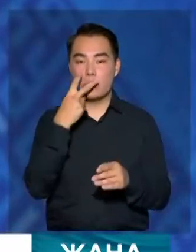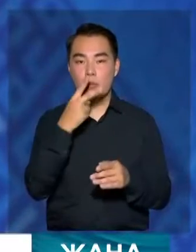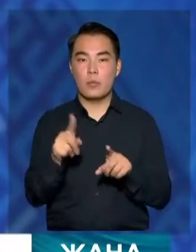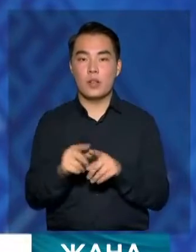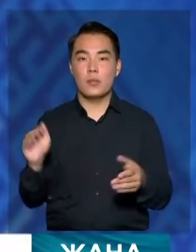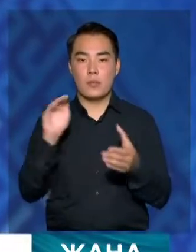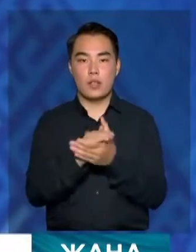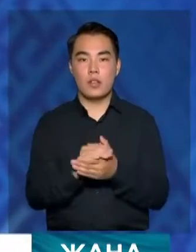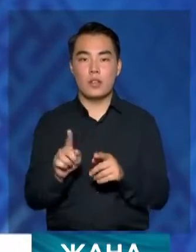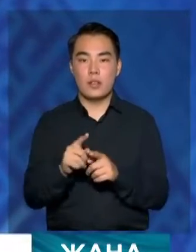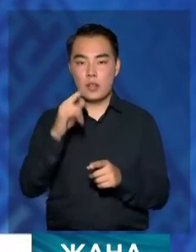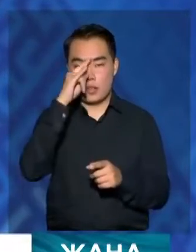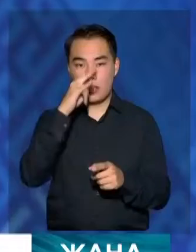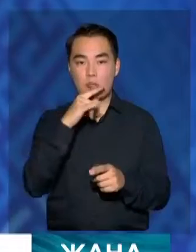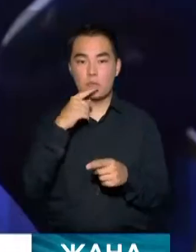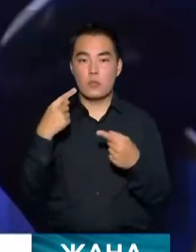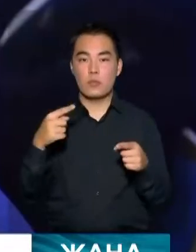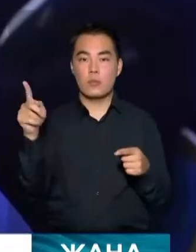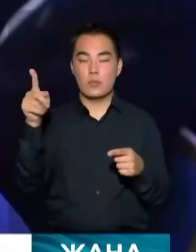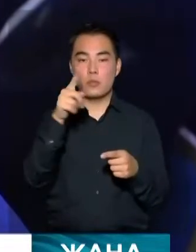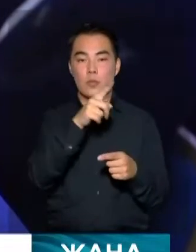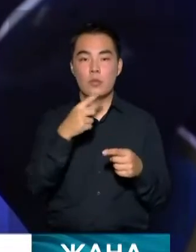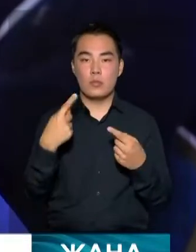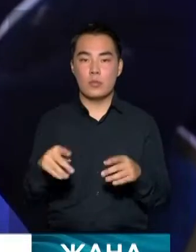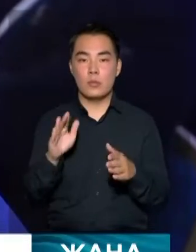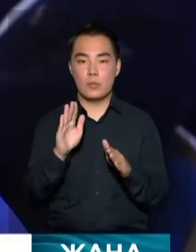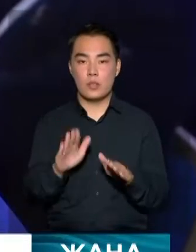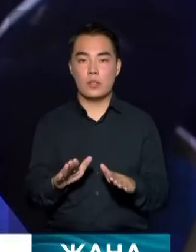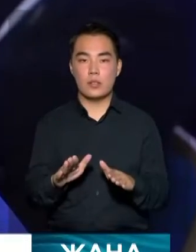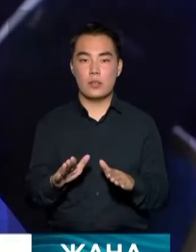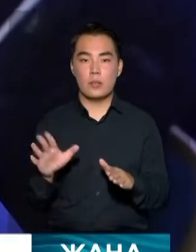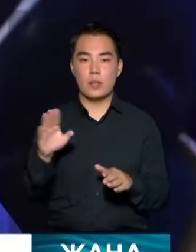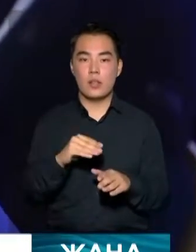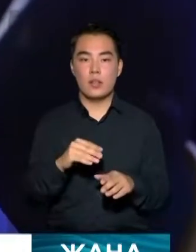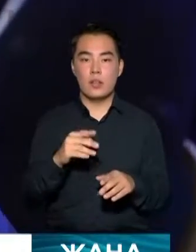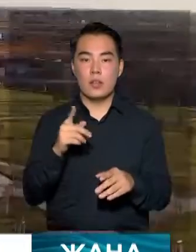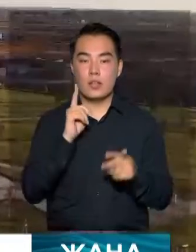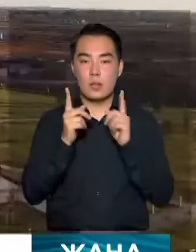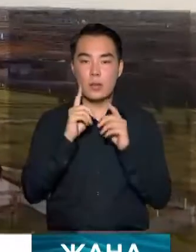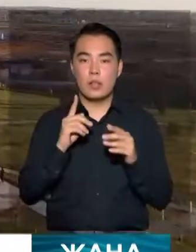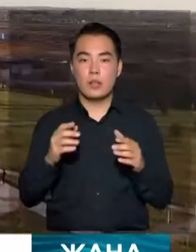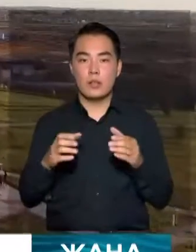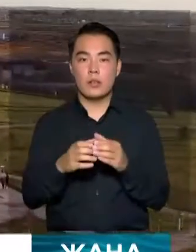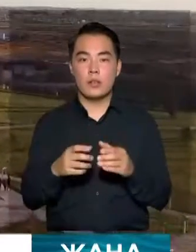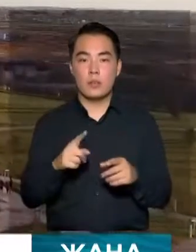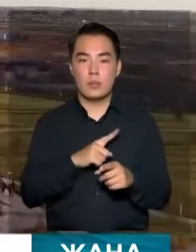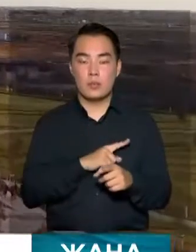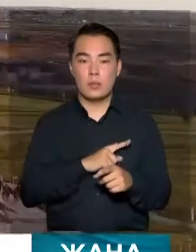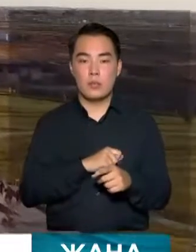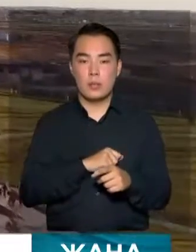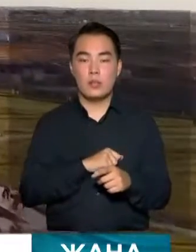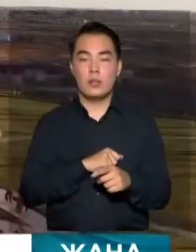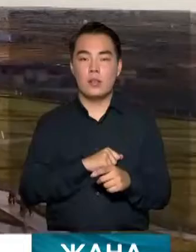Яссауидің мұрасы Қазақстаннан тыс елдерде де белгілі. Одан бөлек конференцияда көтерілген басты мәселенің бірі Қожа Ахмет Яссауи кесенесін